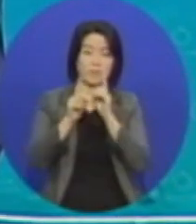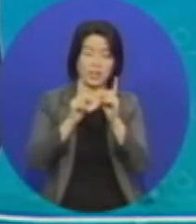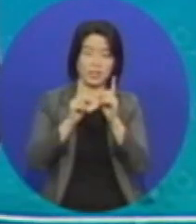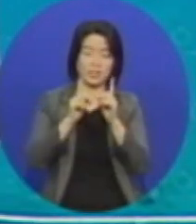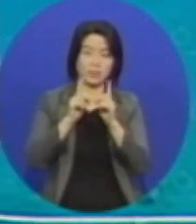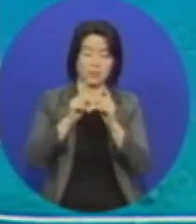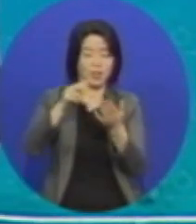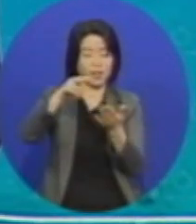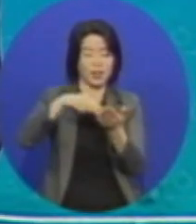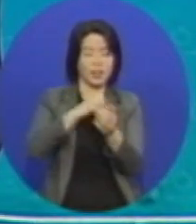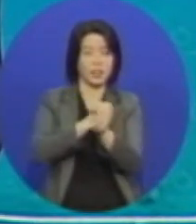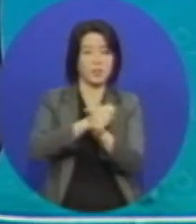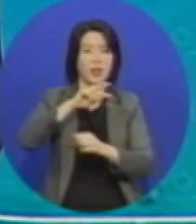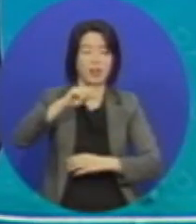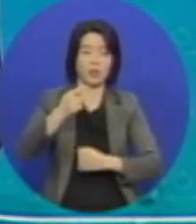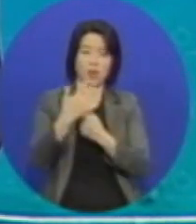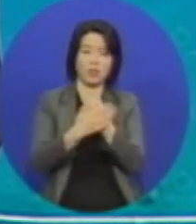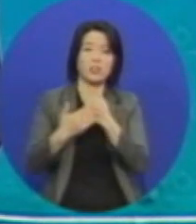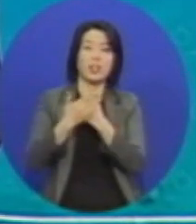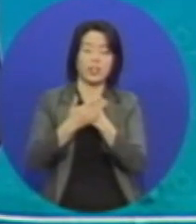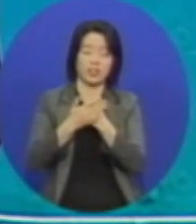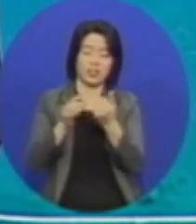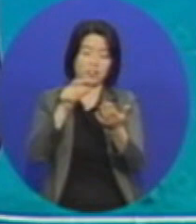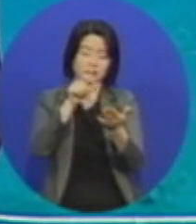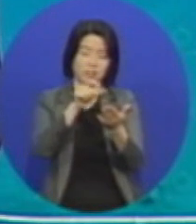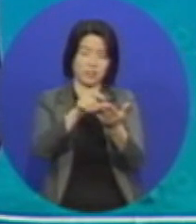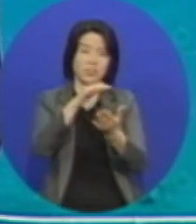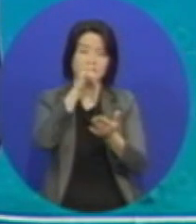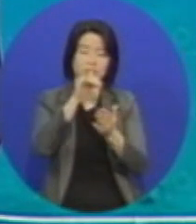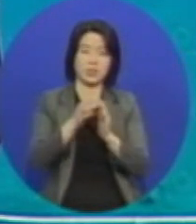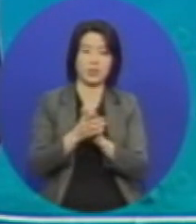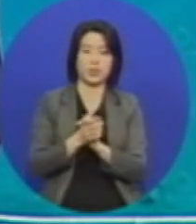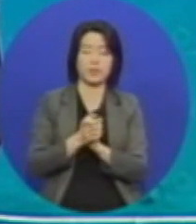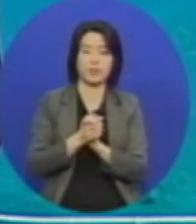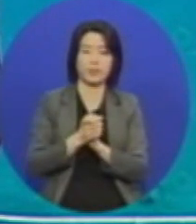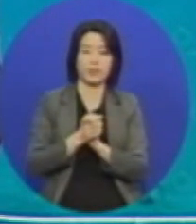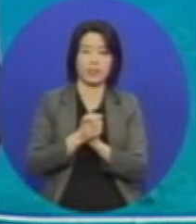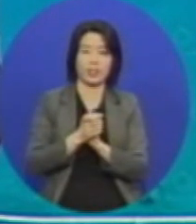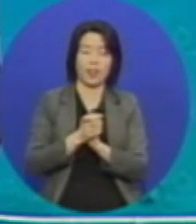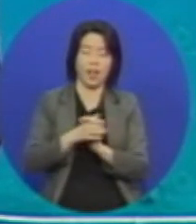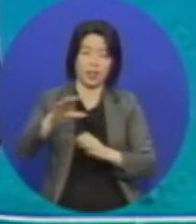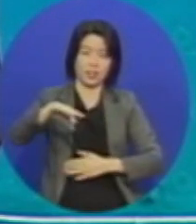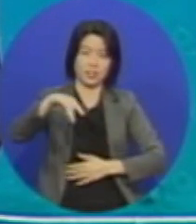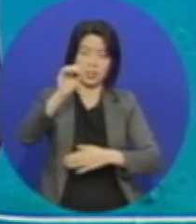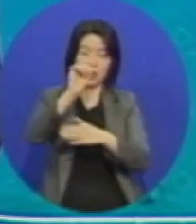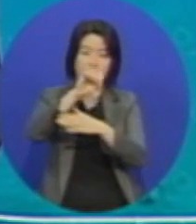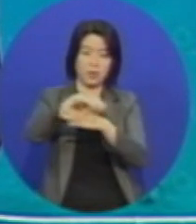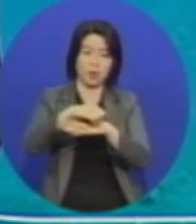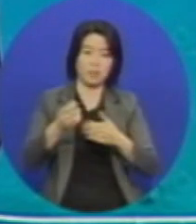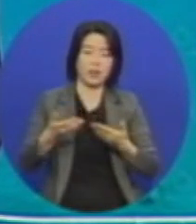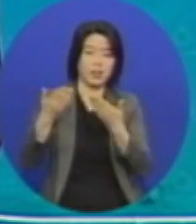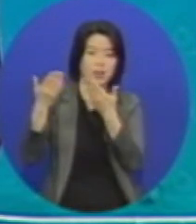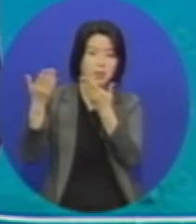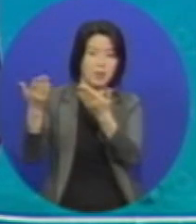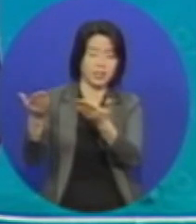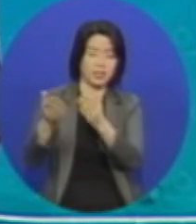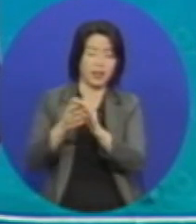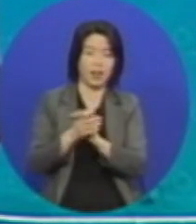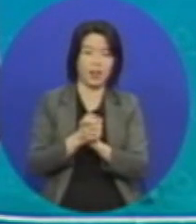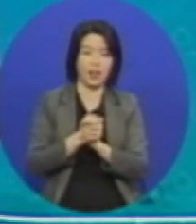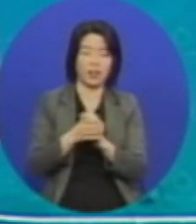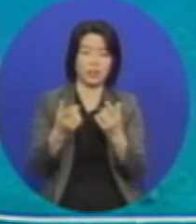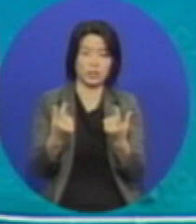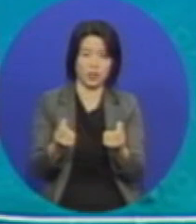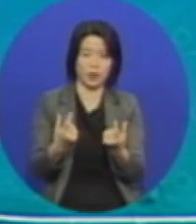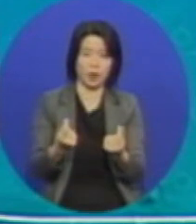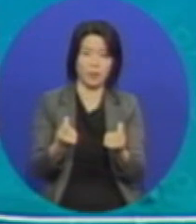읽기만 해도 은혜가 되는 성경 구절도 있는가 하면 첫 열매를 하나님께 바치라 하는 것처럼